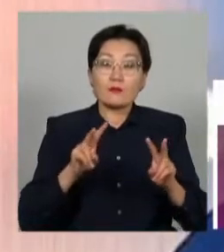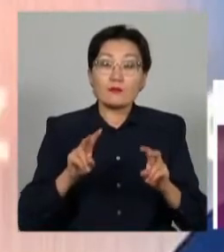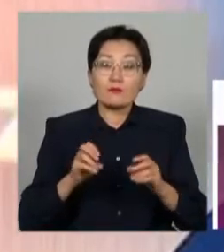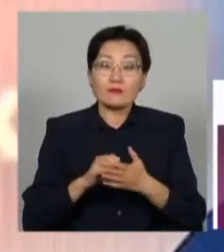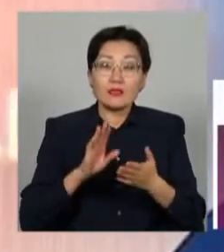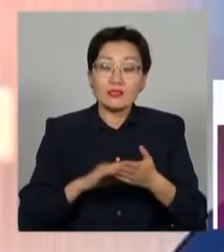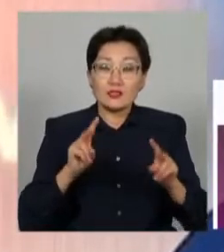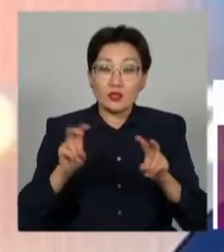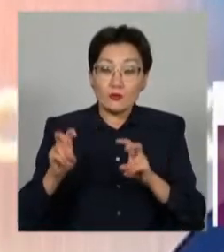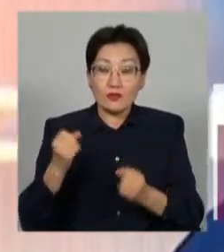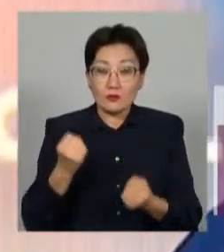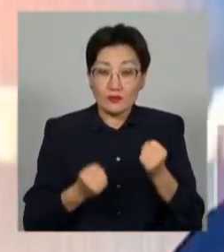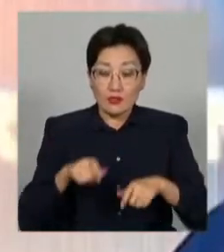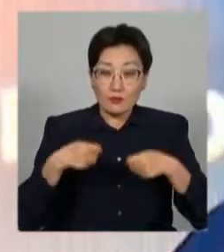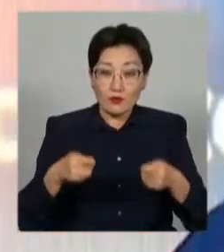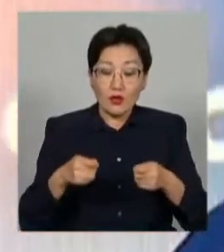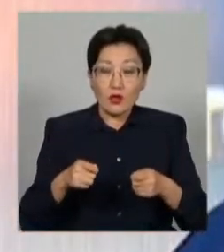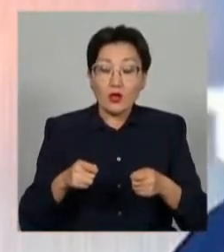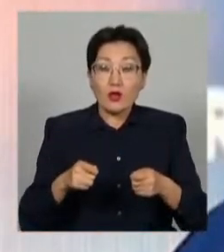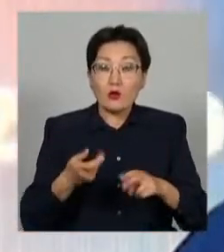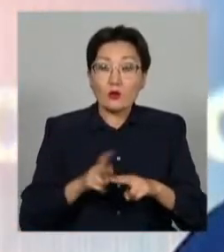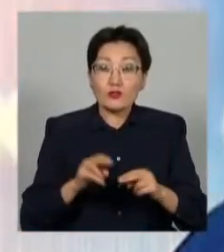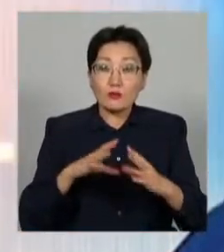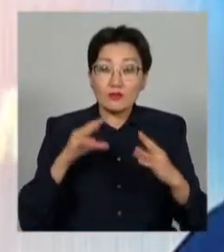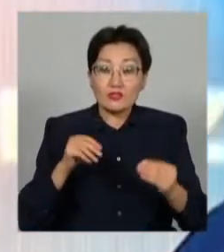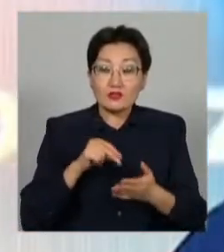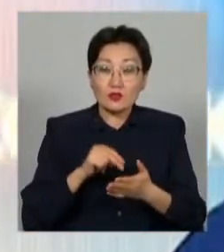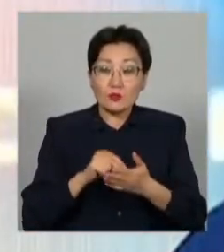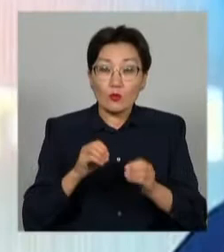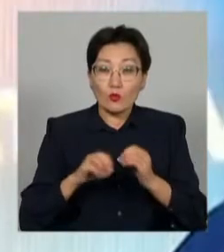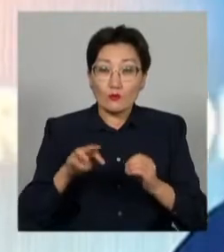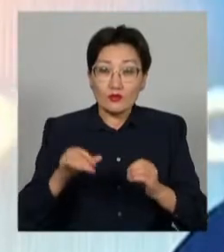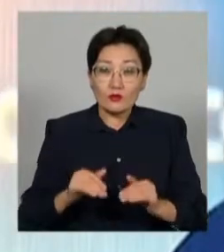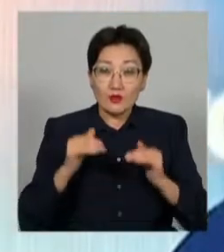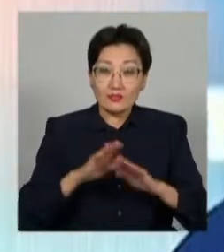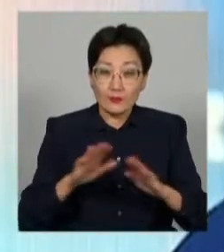белгілі модельдердің сомасы 10 миллионнан аспайды деп. Бұл да таратылып жатқан фейк ақпарат.